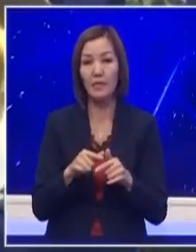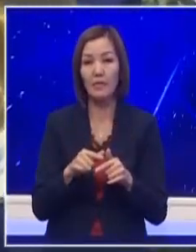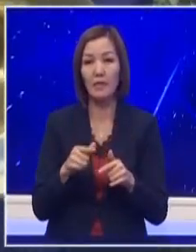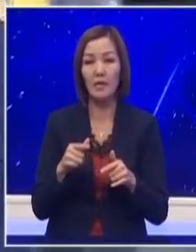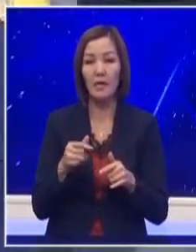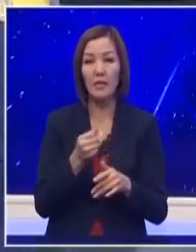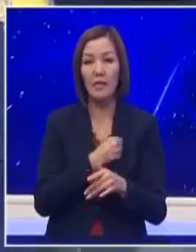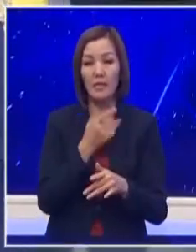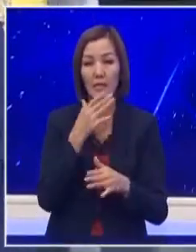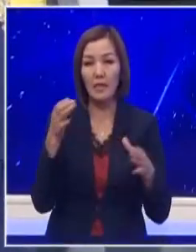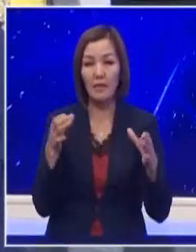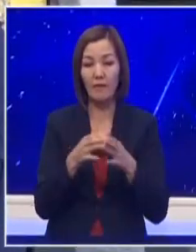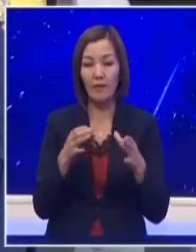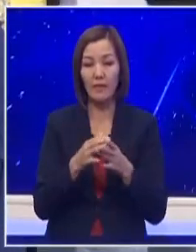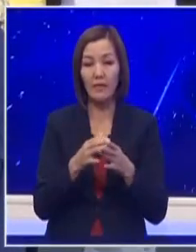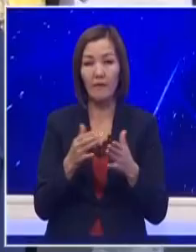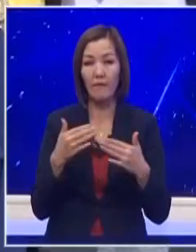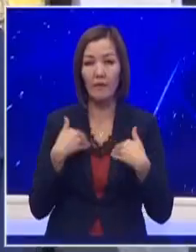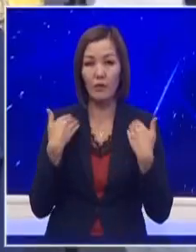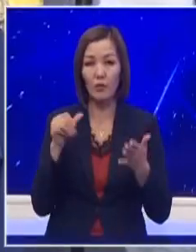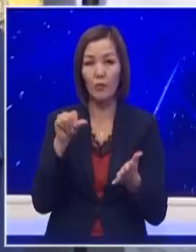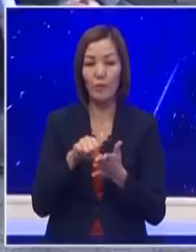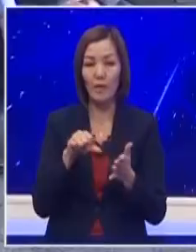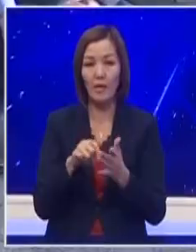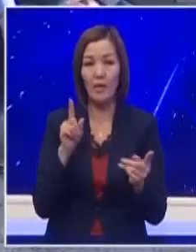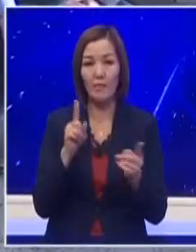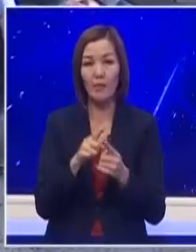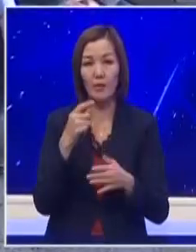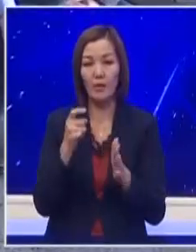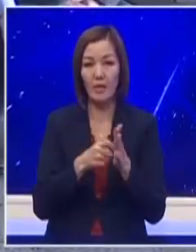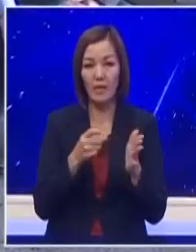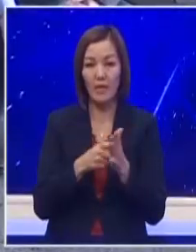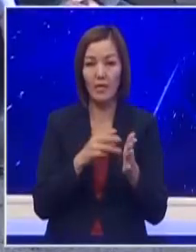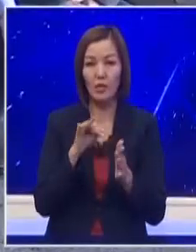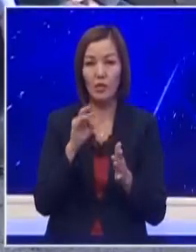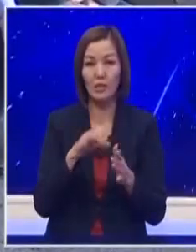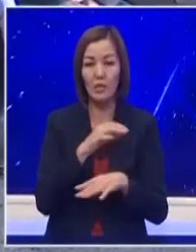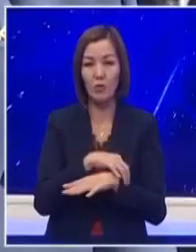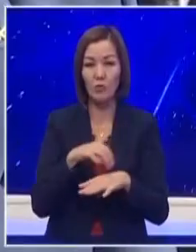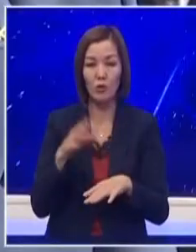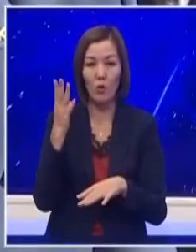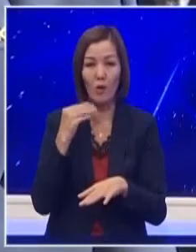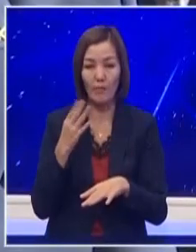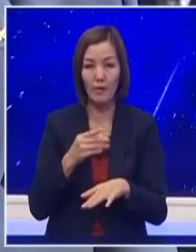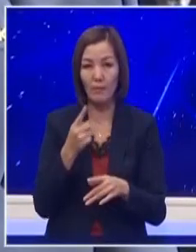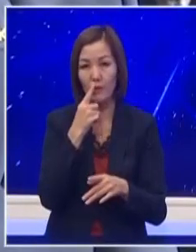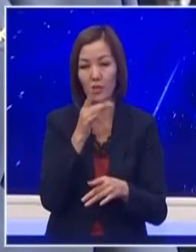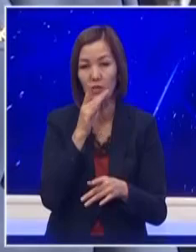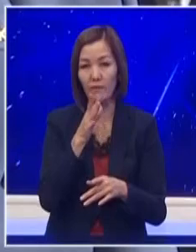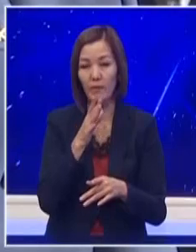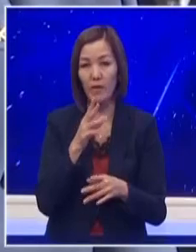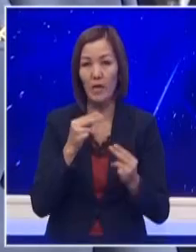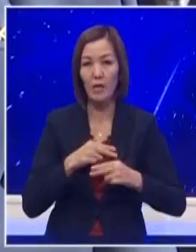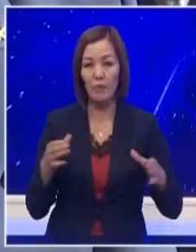национальной Гвардии стоит отметить что подобные встречи уже прошли в Караганде Жезказгане Кокшетау и Алматы в ближайшее время